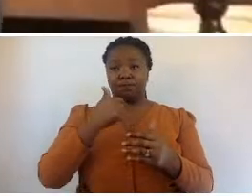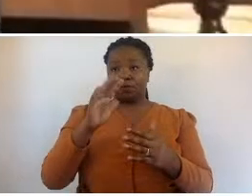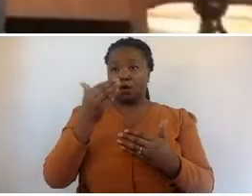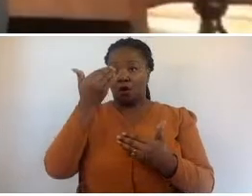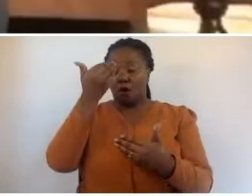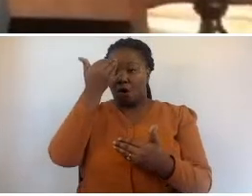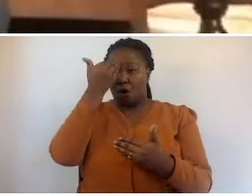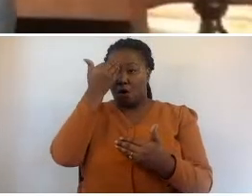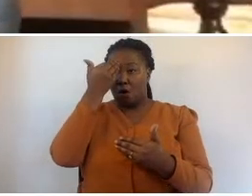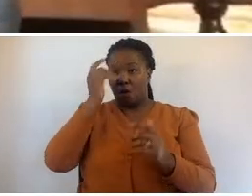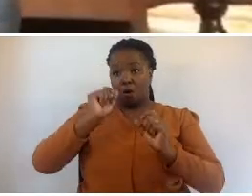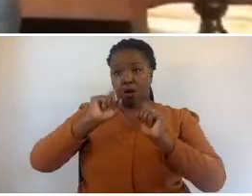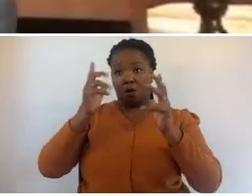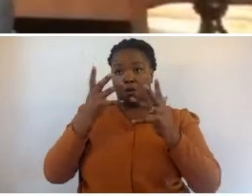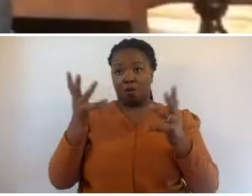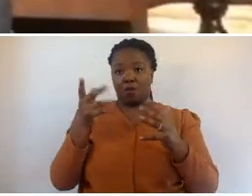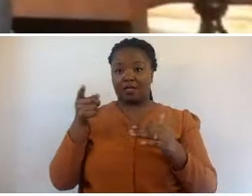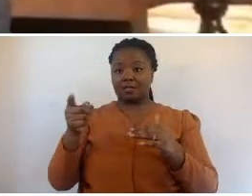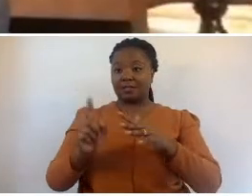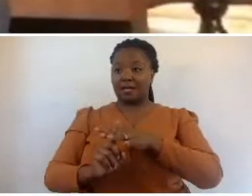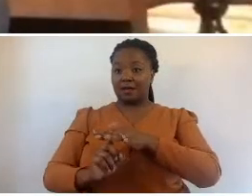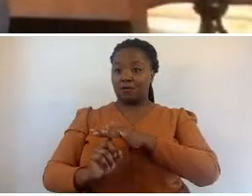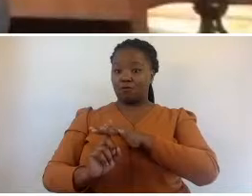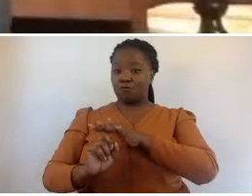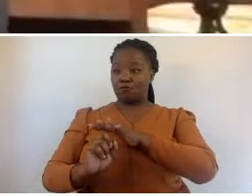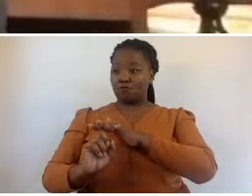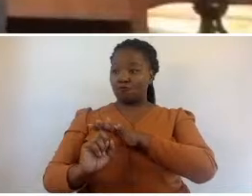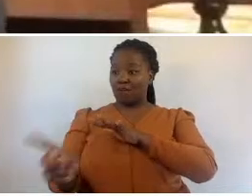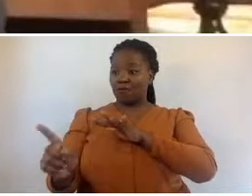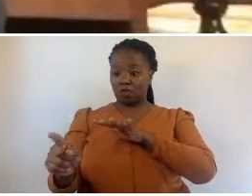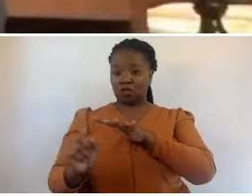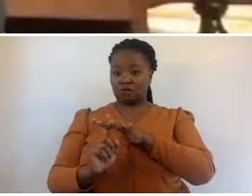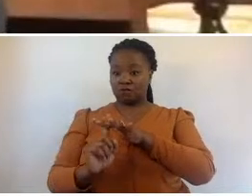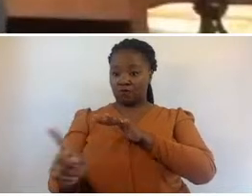Les camps de réfugiés